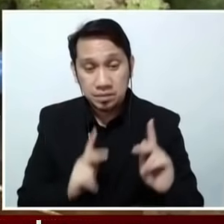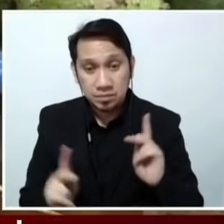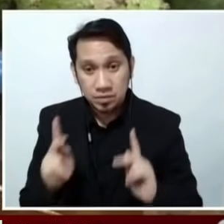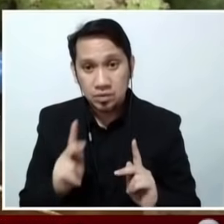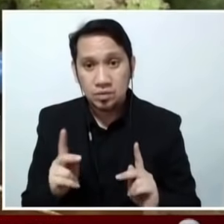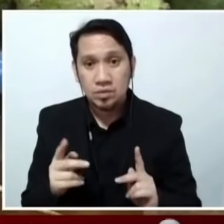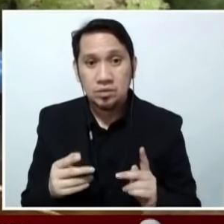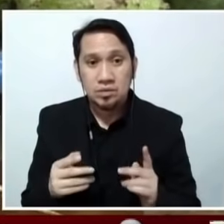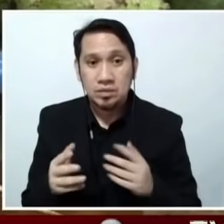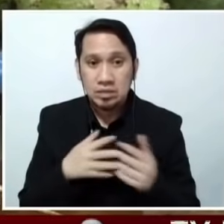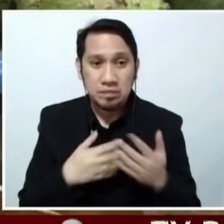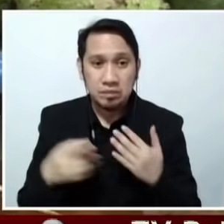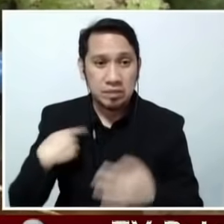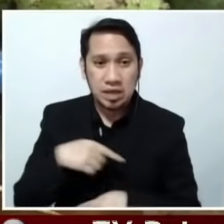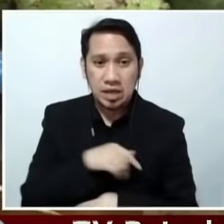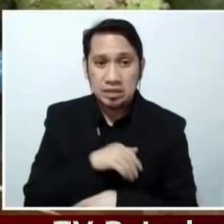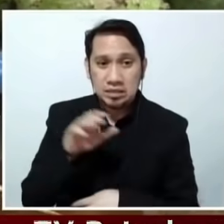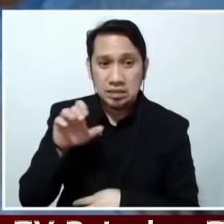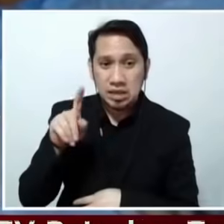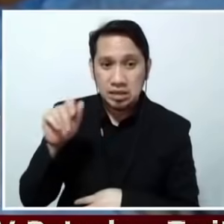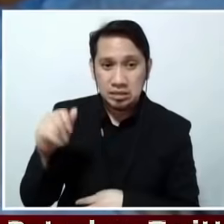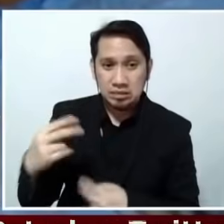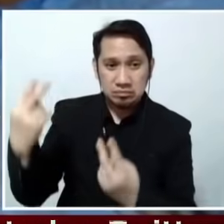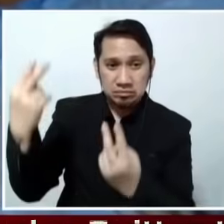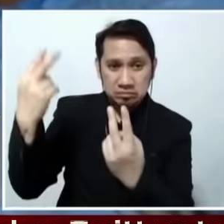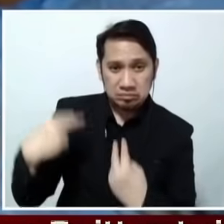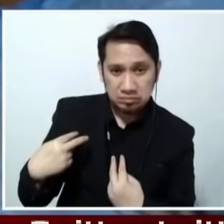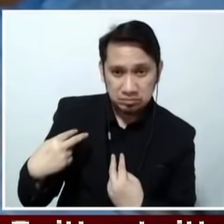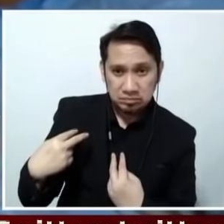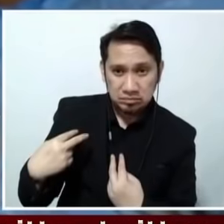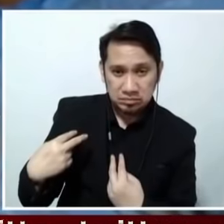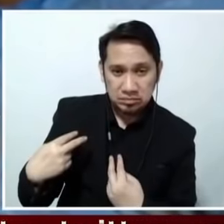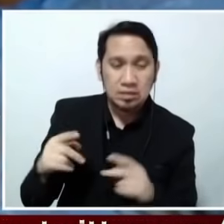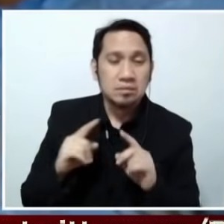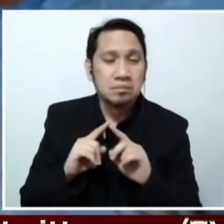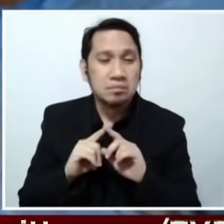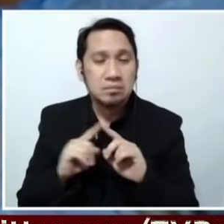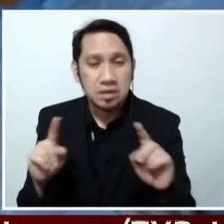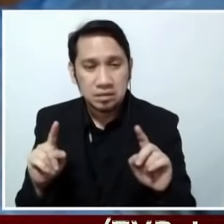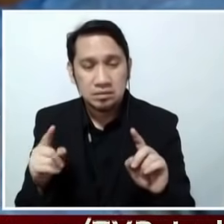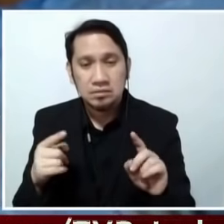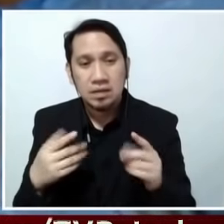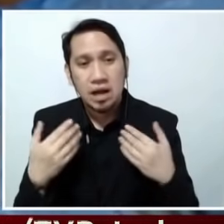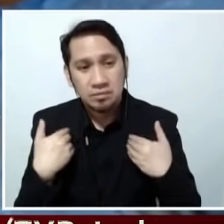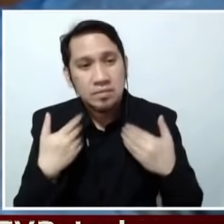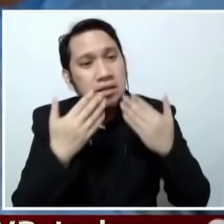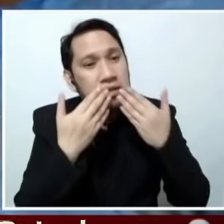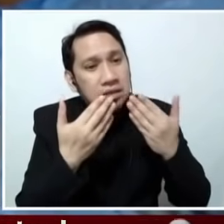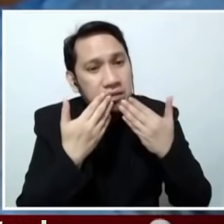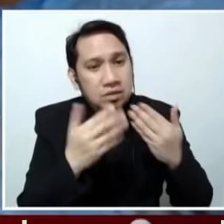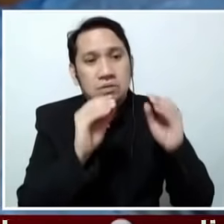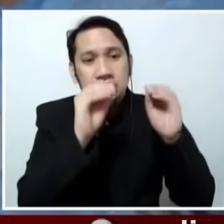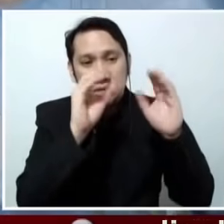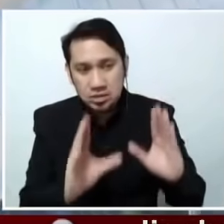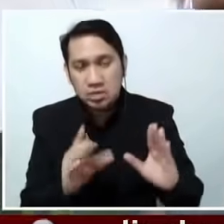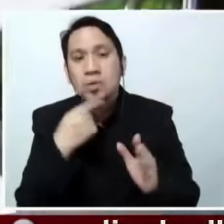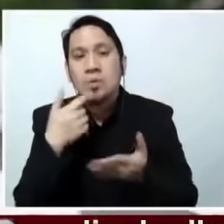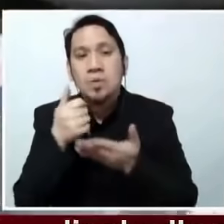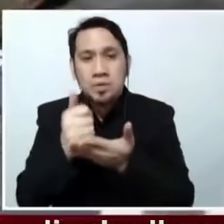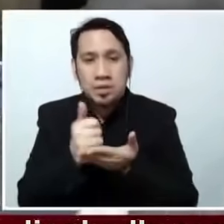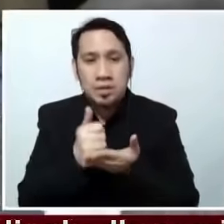kami, medyo mababa po tingin sa amin. Kaya po yung pinagpapasalamat namin dahil may guru pong nagtutulong sa amin, tumuturo.